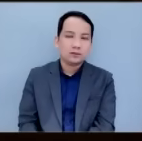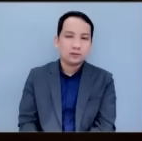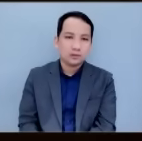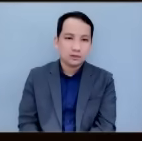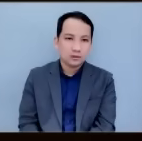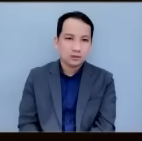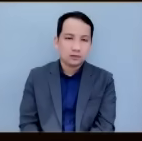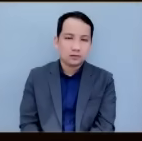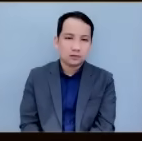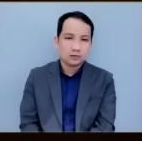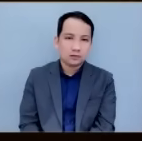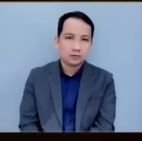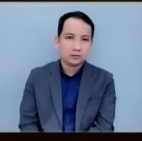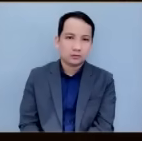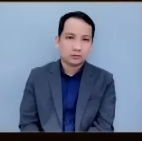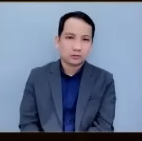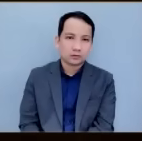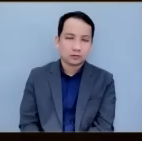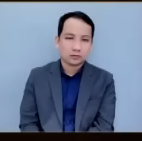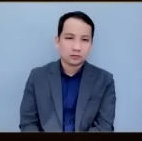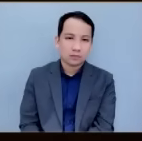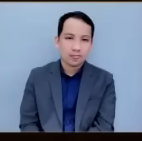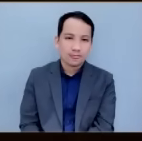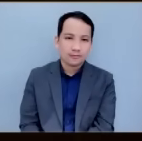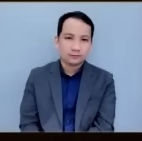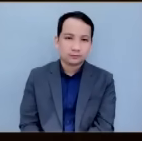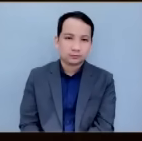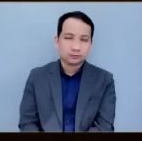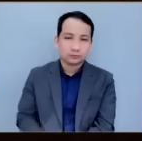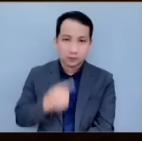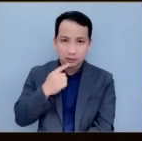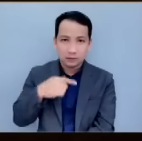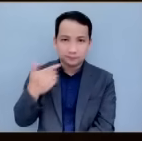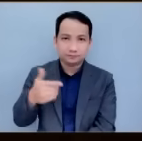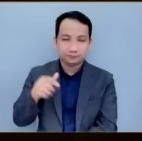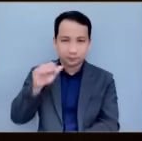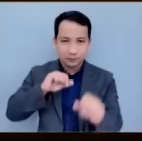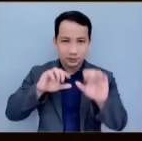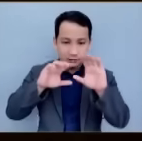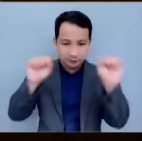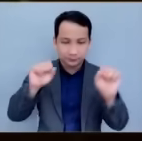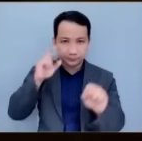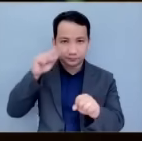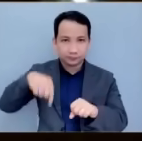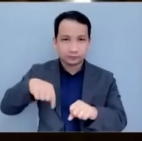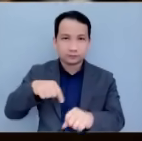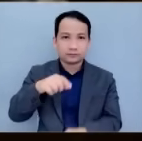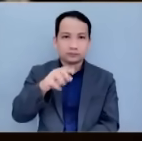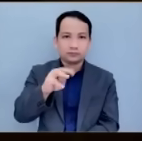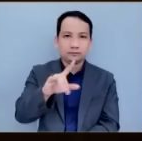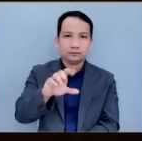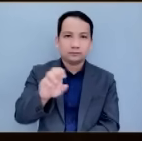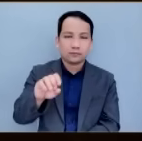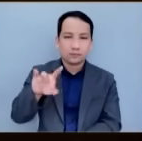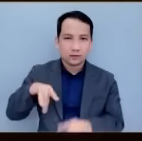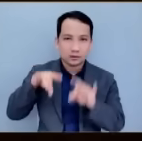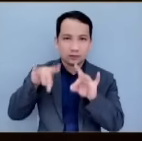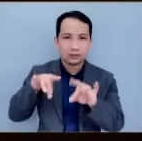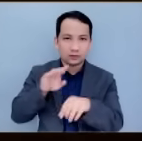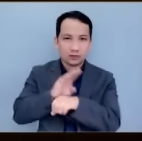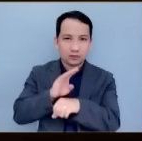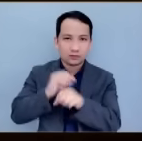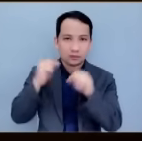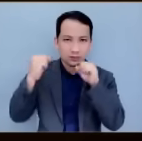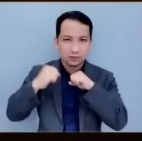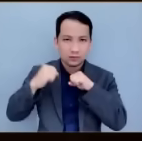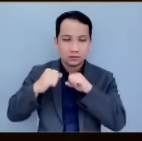Yes, Julius, sunod-sunod nga yung aktibidad ni Pangulong Bongbong Marcos ngayong araw dito sa Melbourne. At bukod nga doon sa mga business agreements na nilagdaan